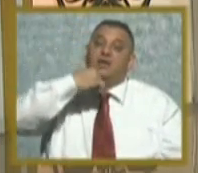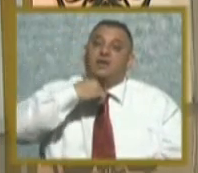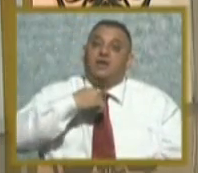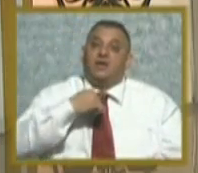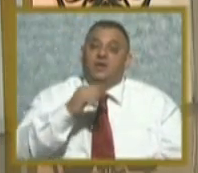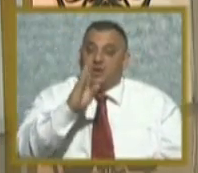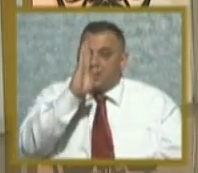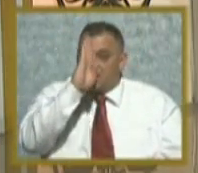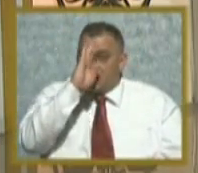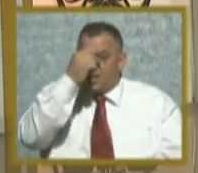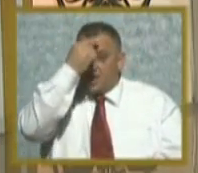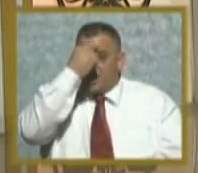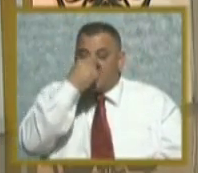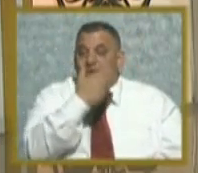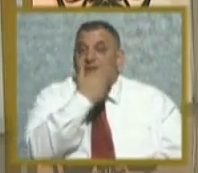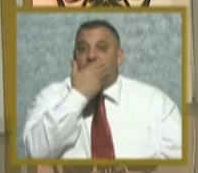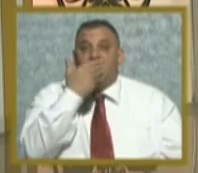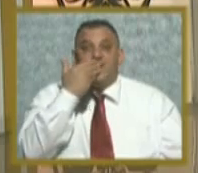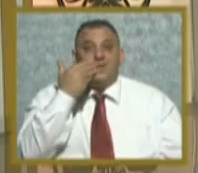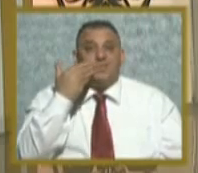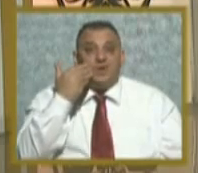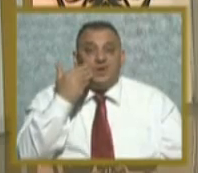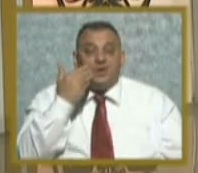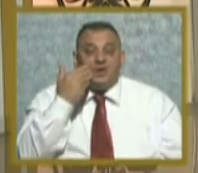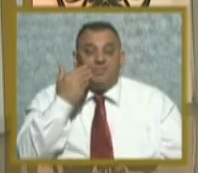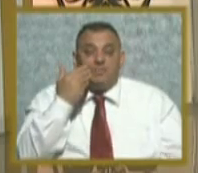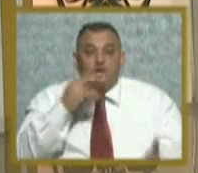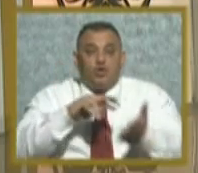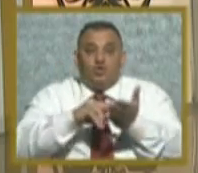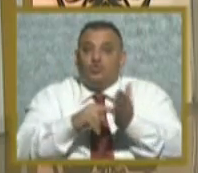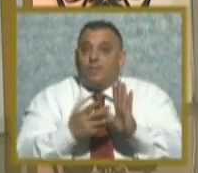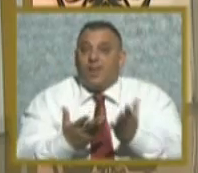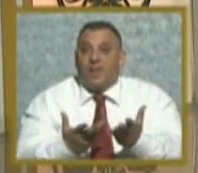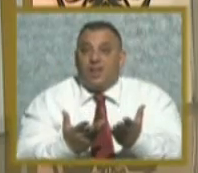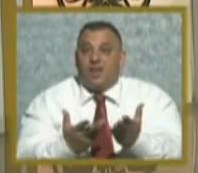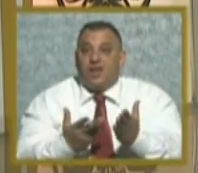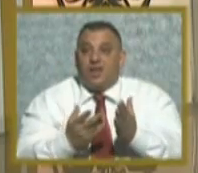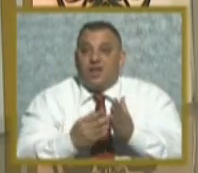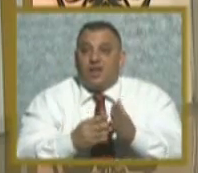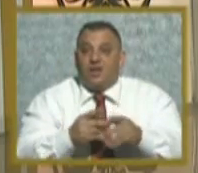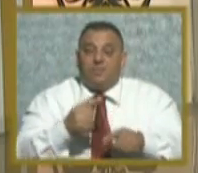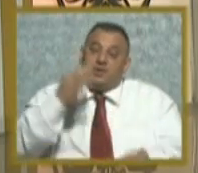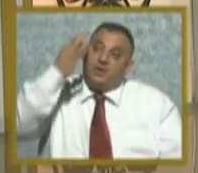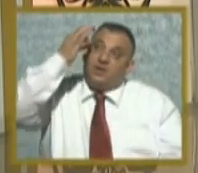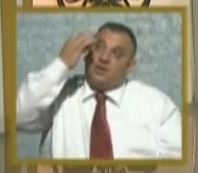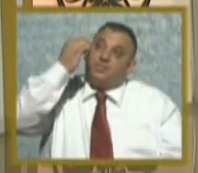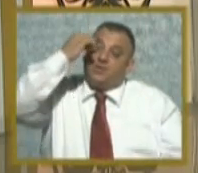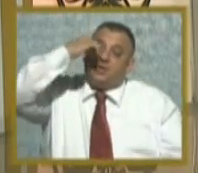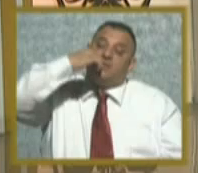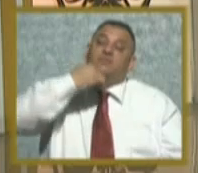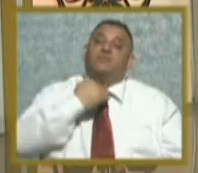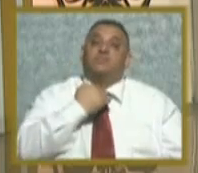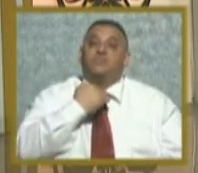الاثنين والخميس أشعرهم، ما أعرف كيف يعني الحكم. يعني تحطين القطرات في العين وتشعرين في حلقك،